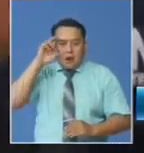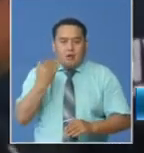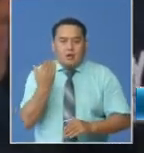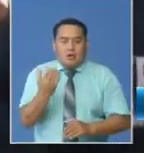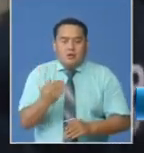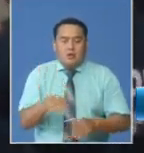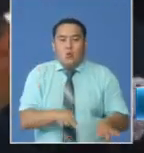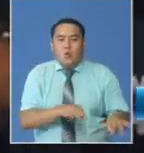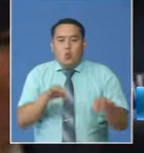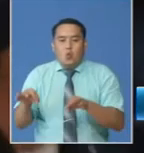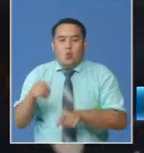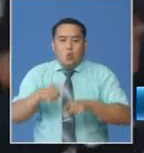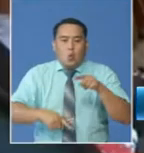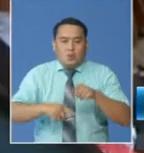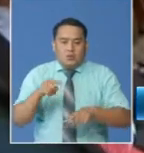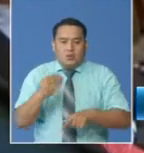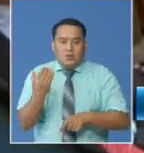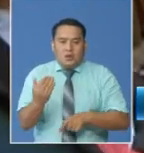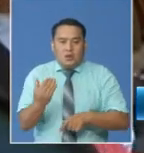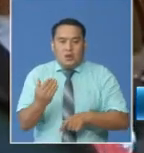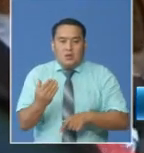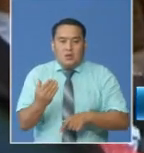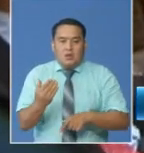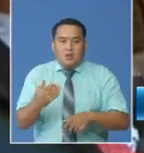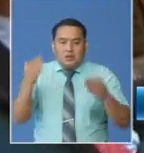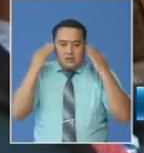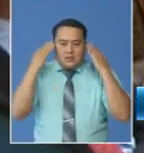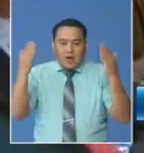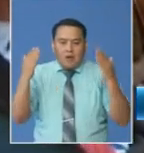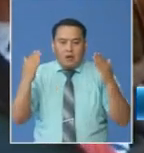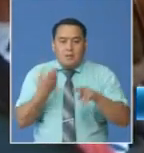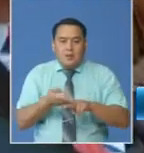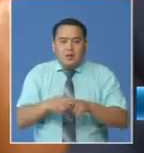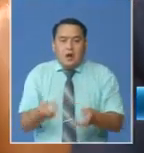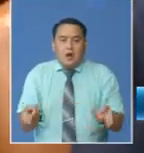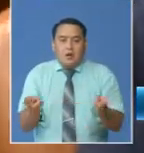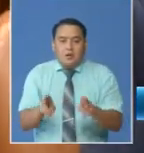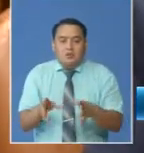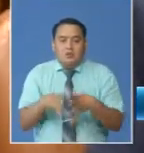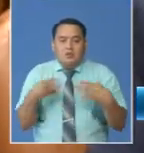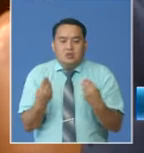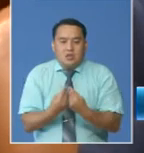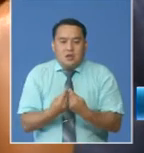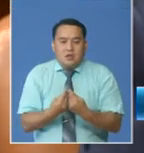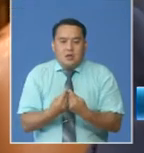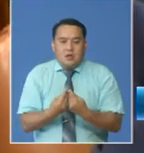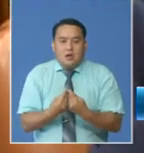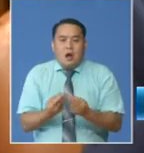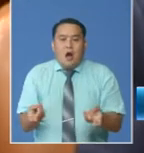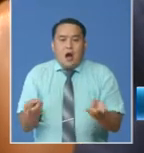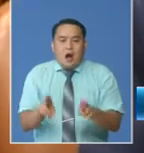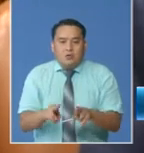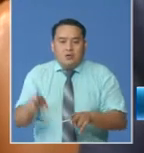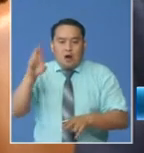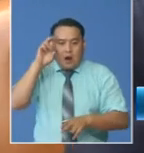грозит депортация на родину родителей, которую они практически не знают. При этом остальные члены семьи, не вышедшие из серой зоны, останутся в